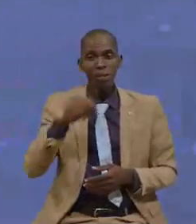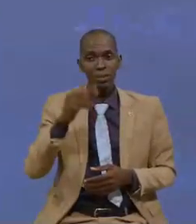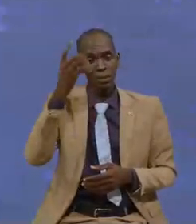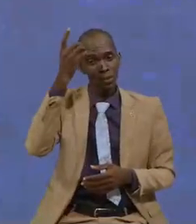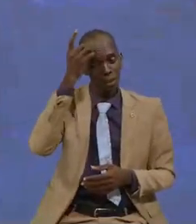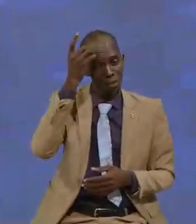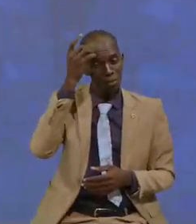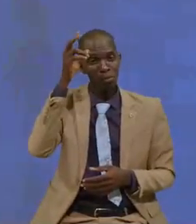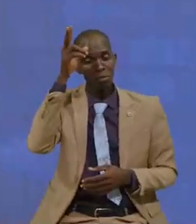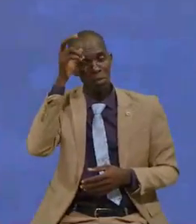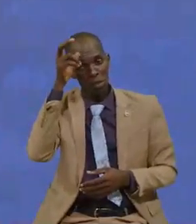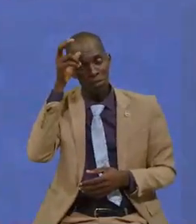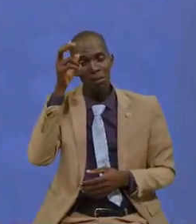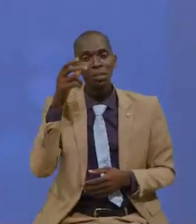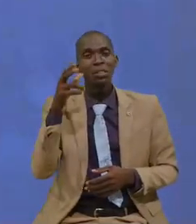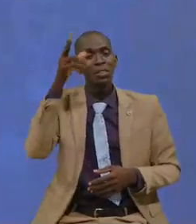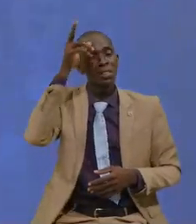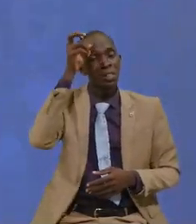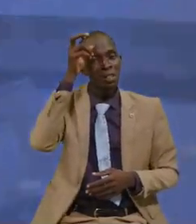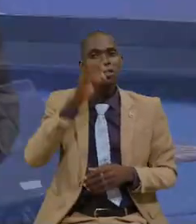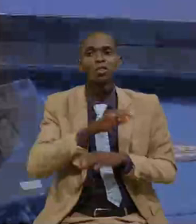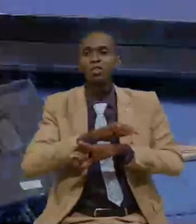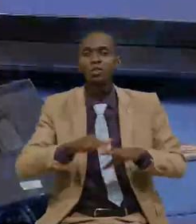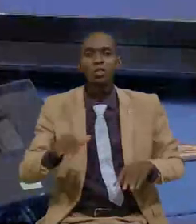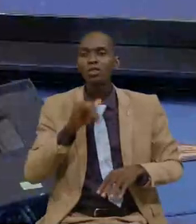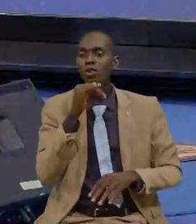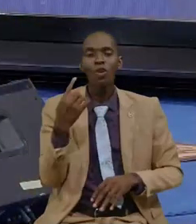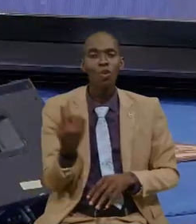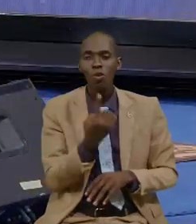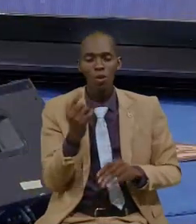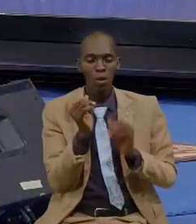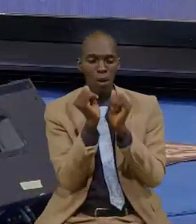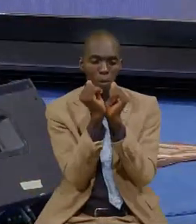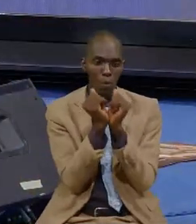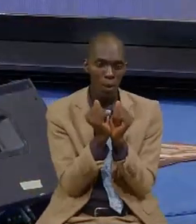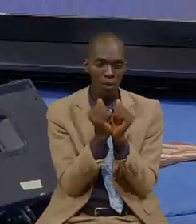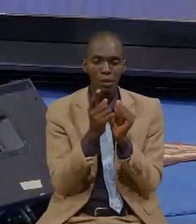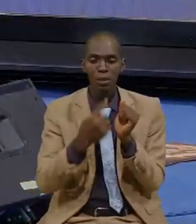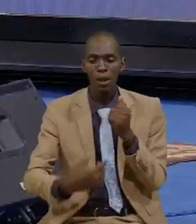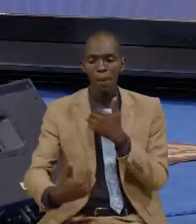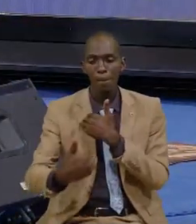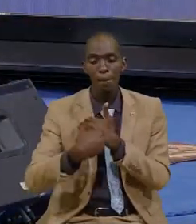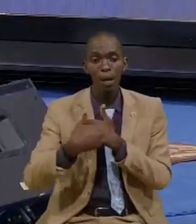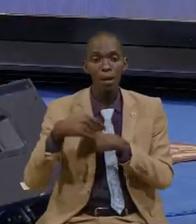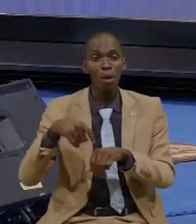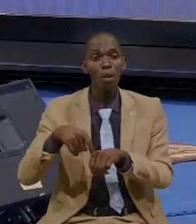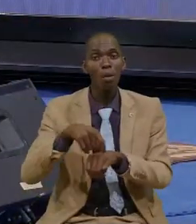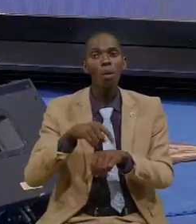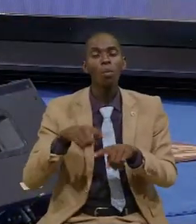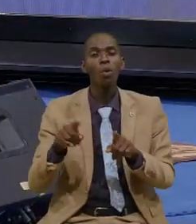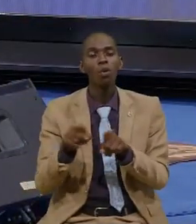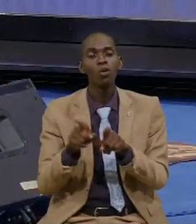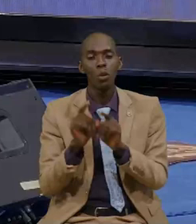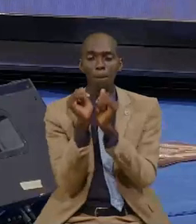le diable, oui, Satan le diable, oui, ne vit pas par